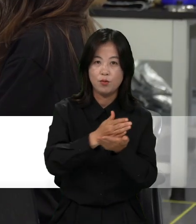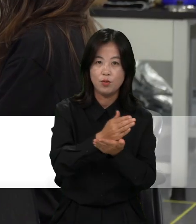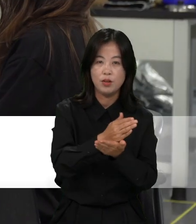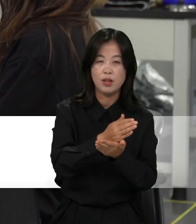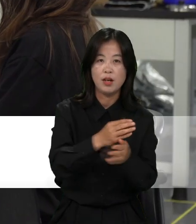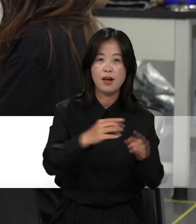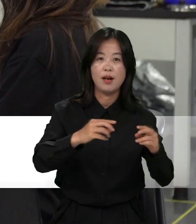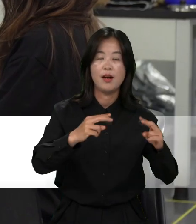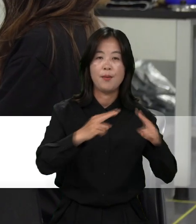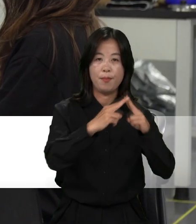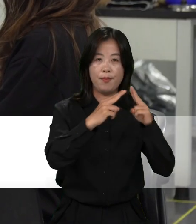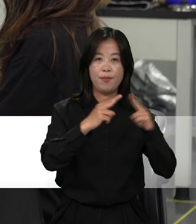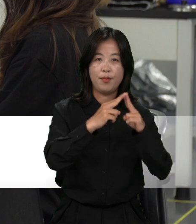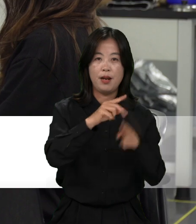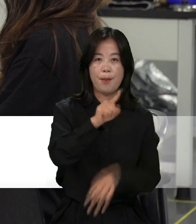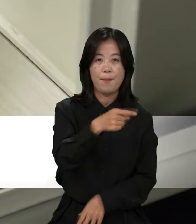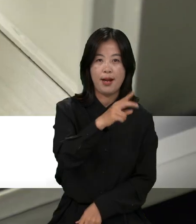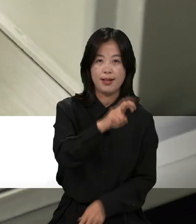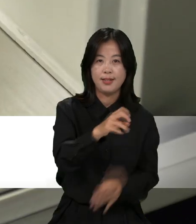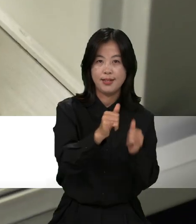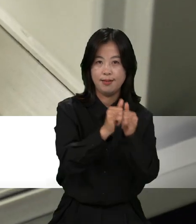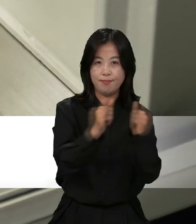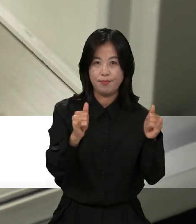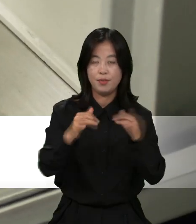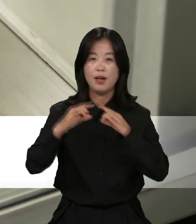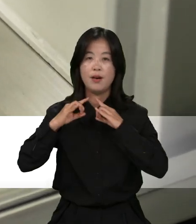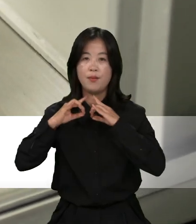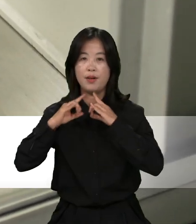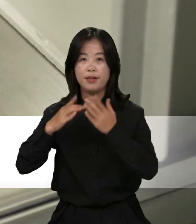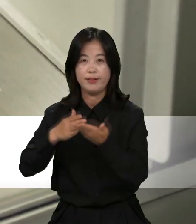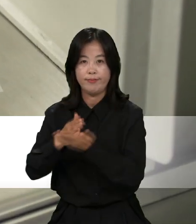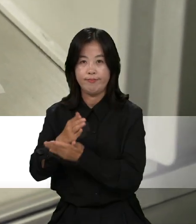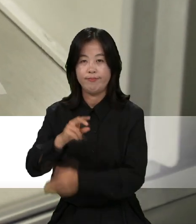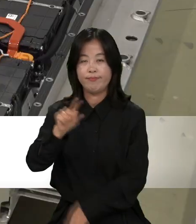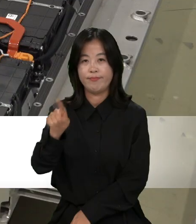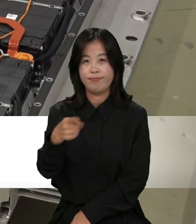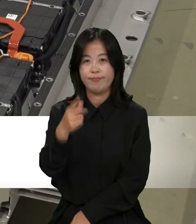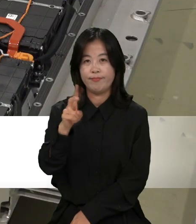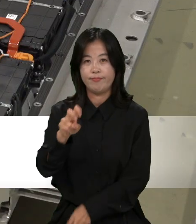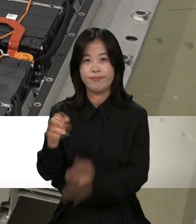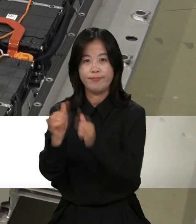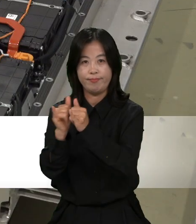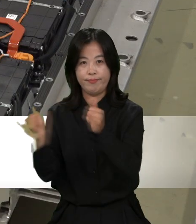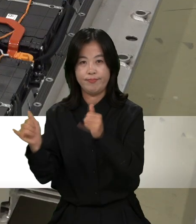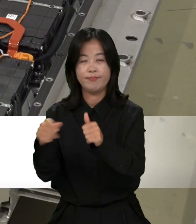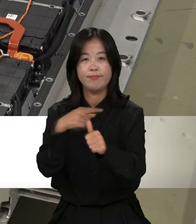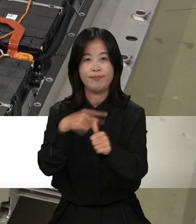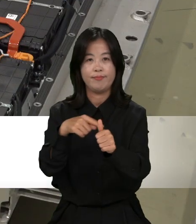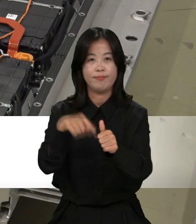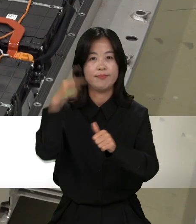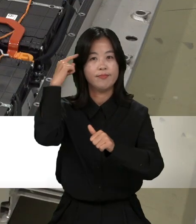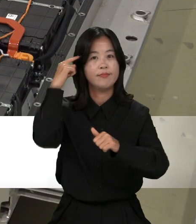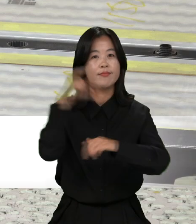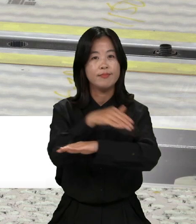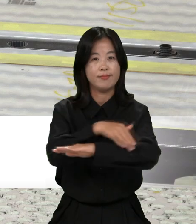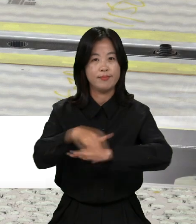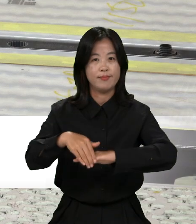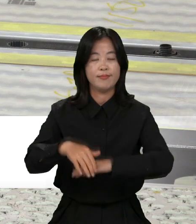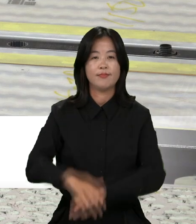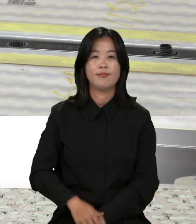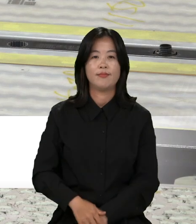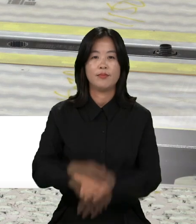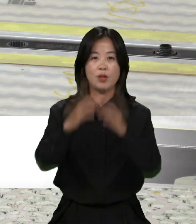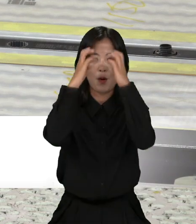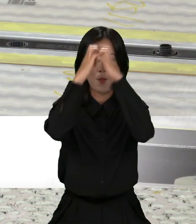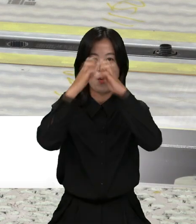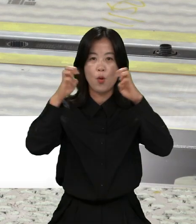석박사 전문인력을 배출할 계획입니다 한편 포스텍을 중심으로 세계 최고 수준의 과학 기술 인프라와